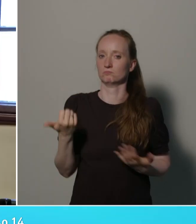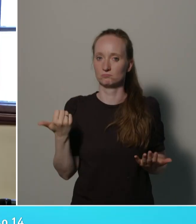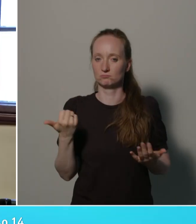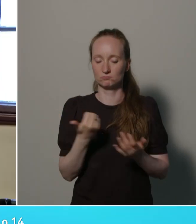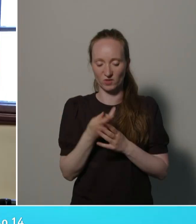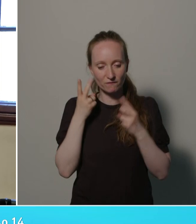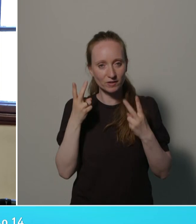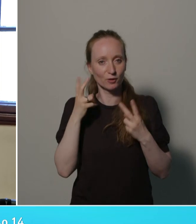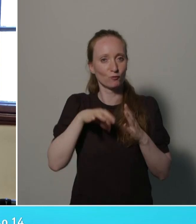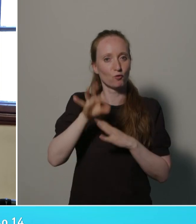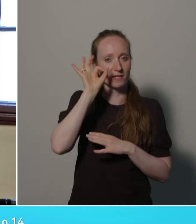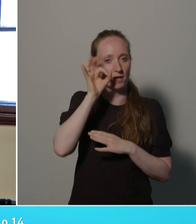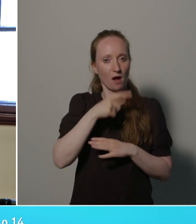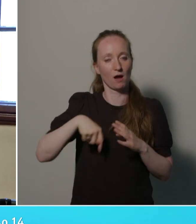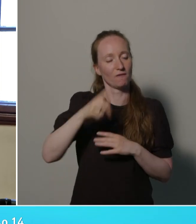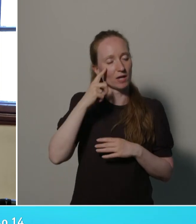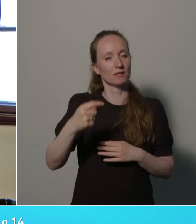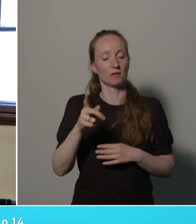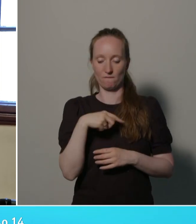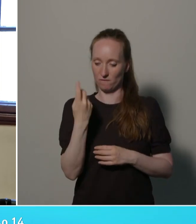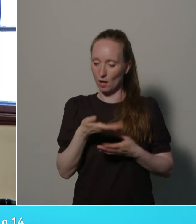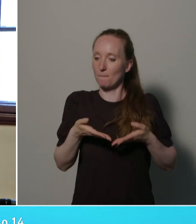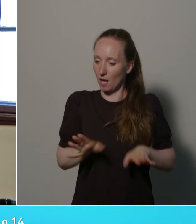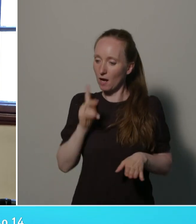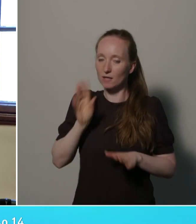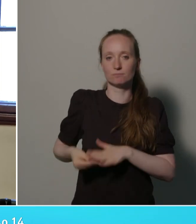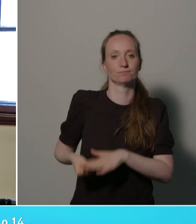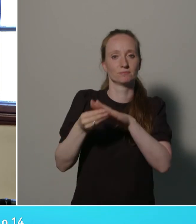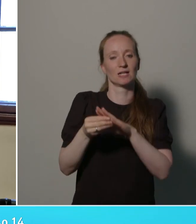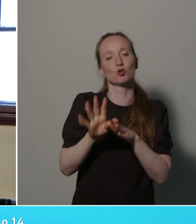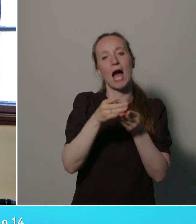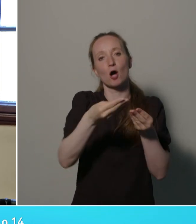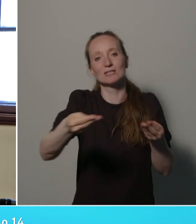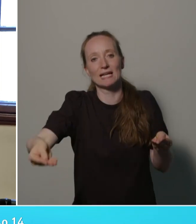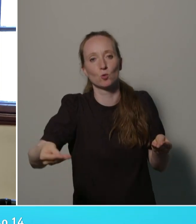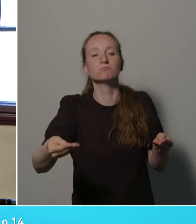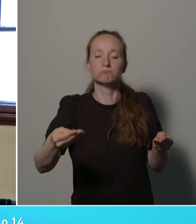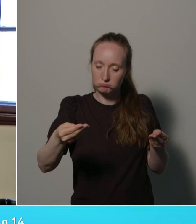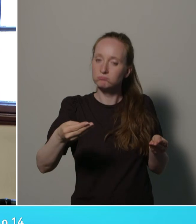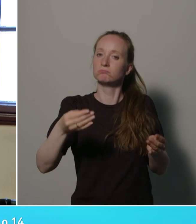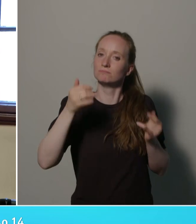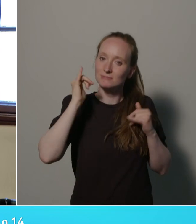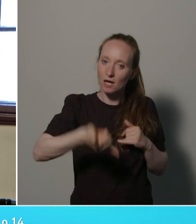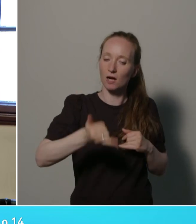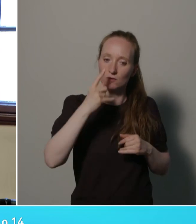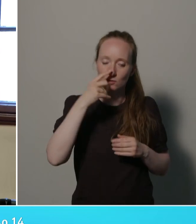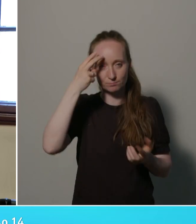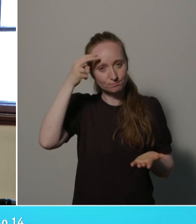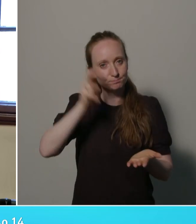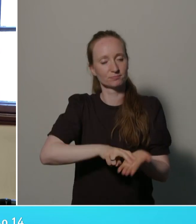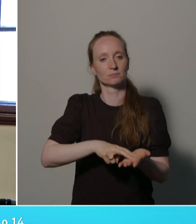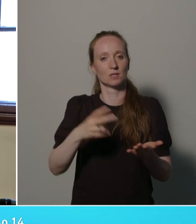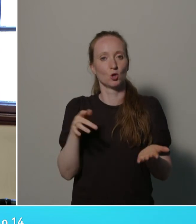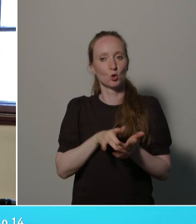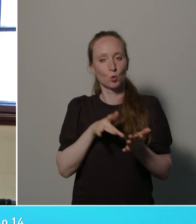hat. Und wir werden auch der Auslegung zustimmen, denn gerade die Auslegung ist ja nochmal eine Chance, auch Anmerkungen in der Stadtverwaltung